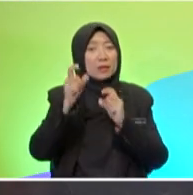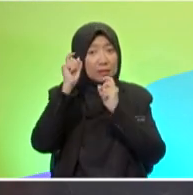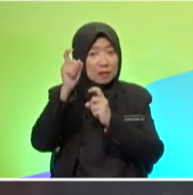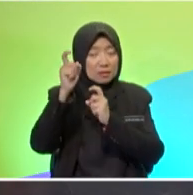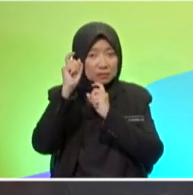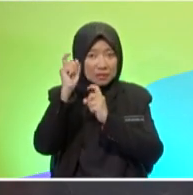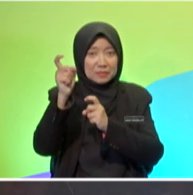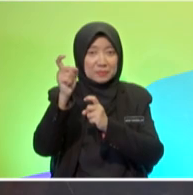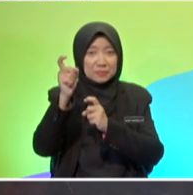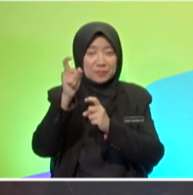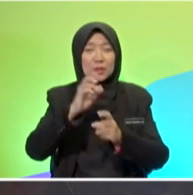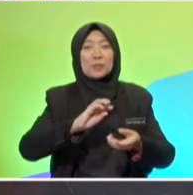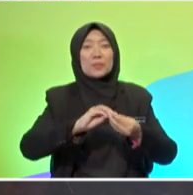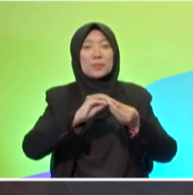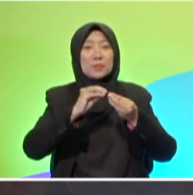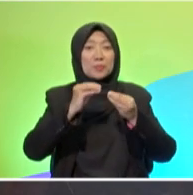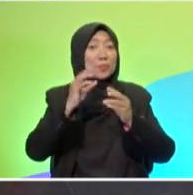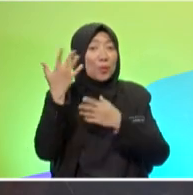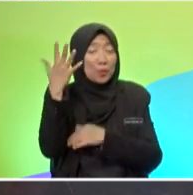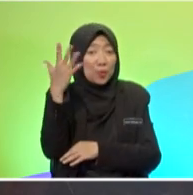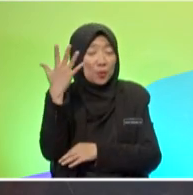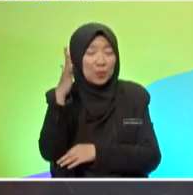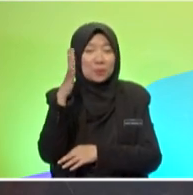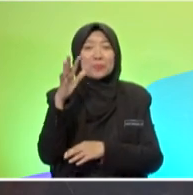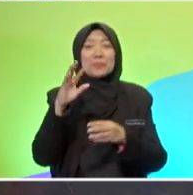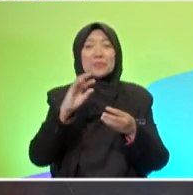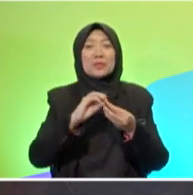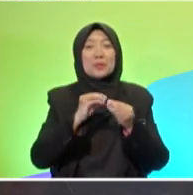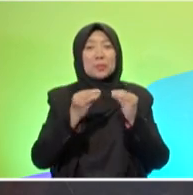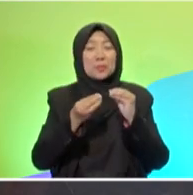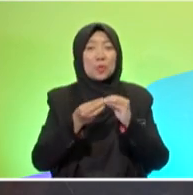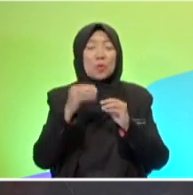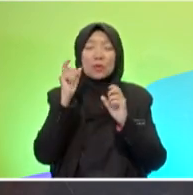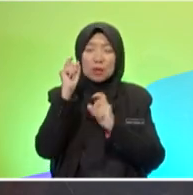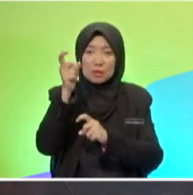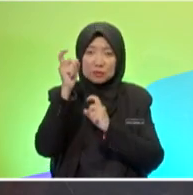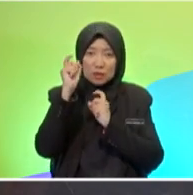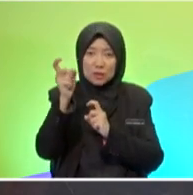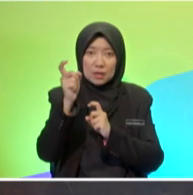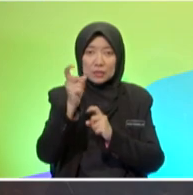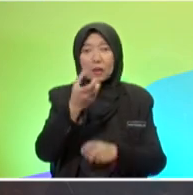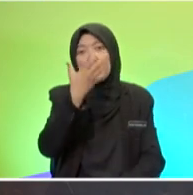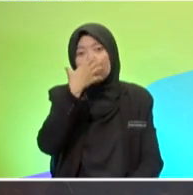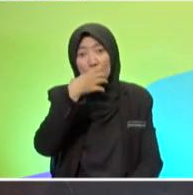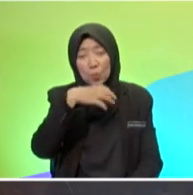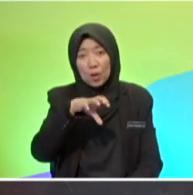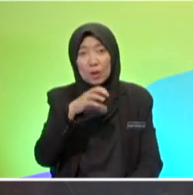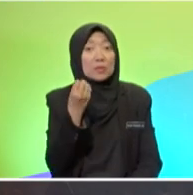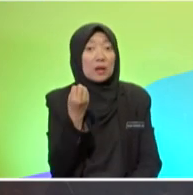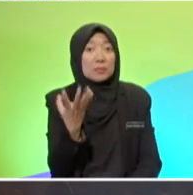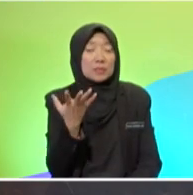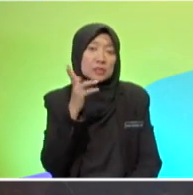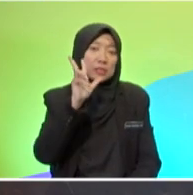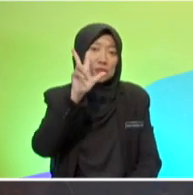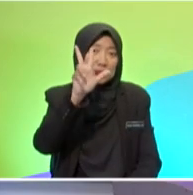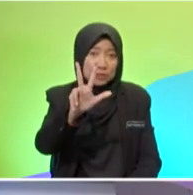ganjaran. Pokok ganjaran. Kita tambah lagi buah. Cikgu nak bagi tiga lah. Tiga biji buah